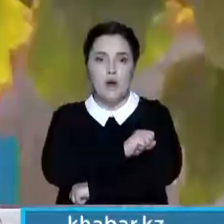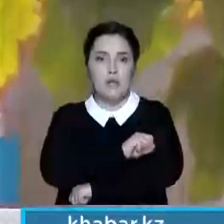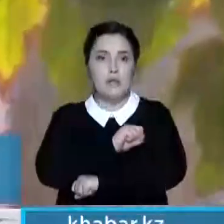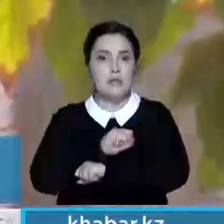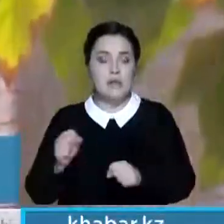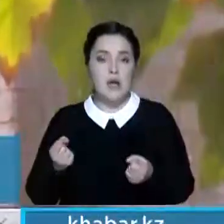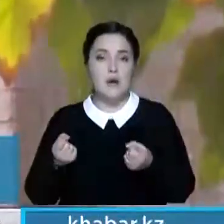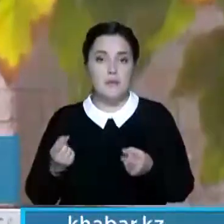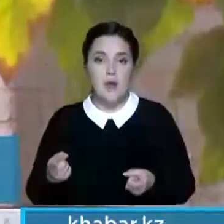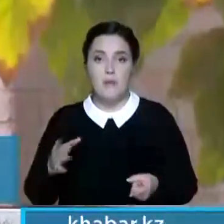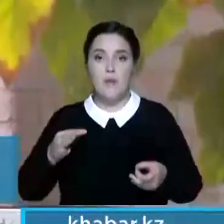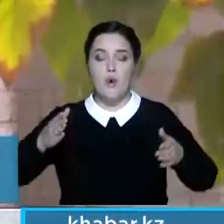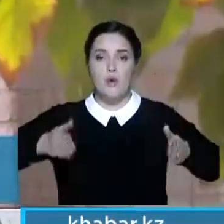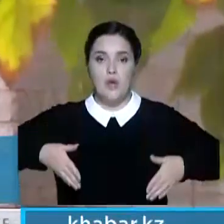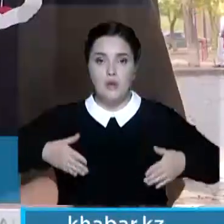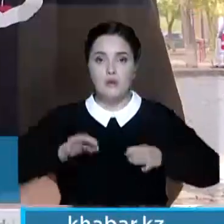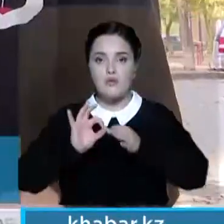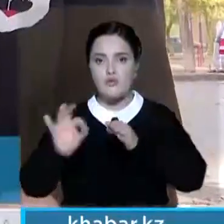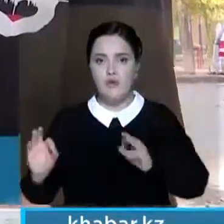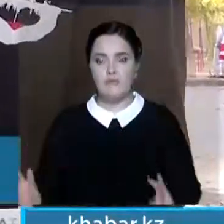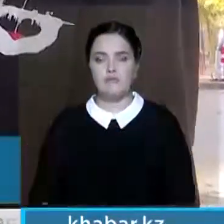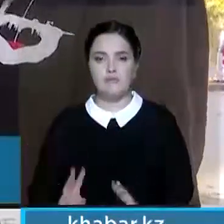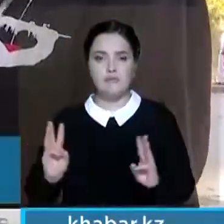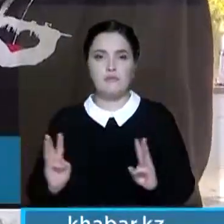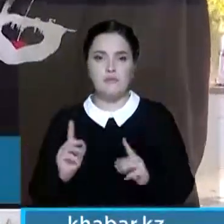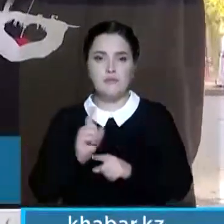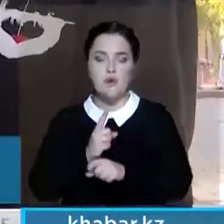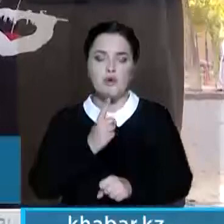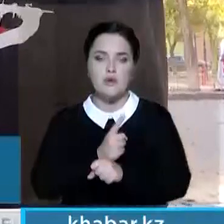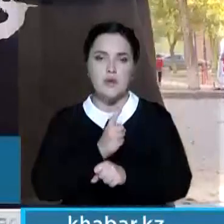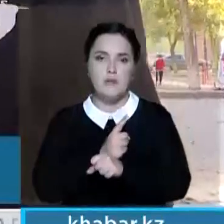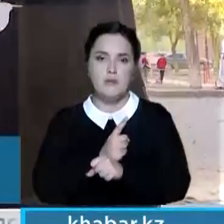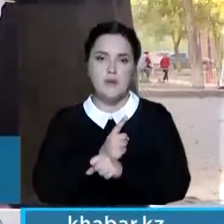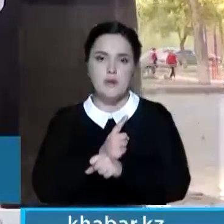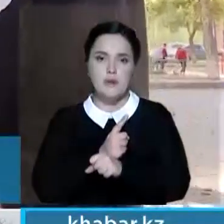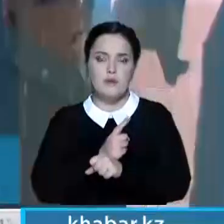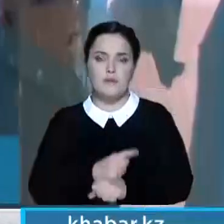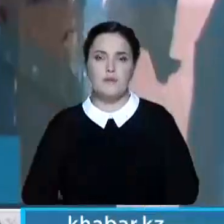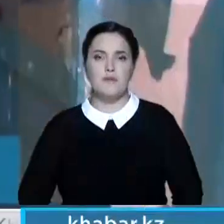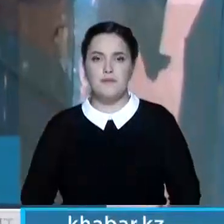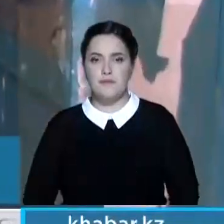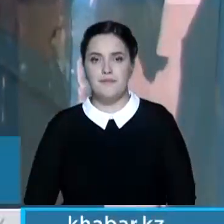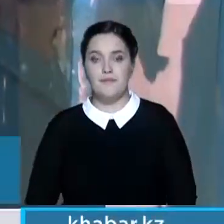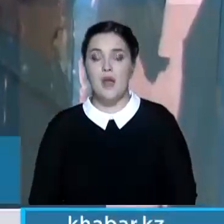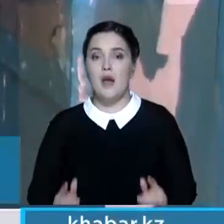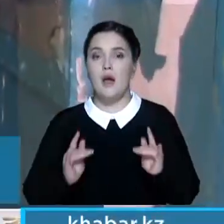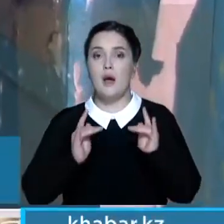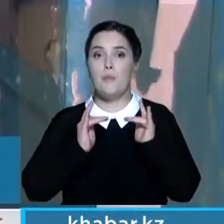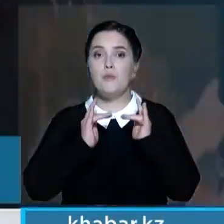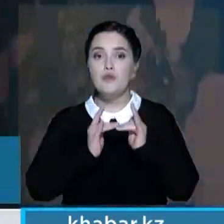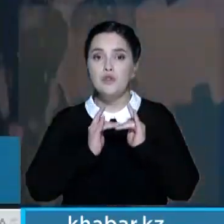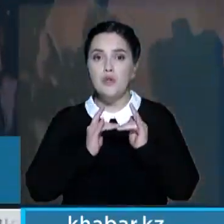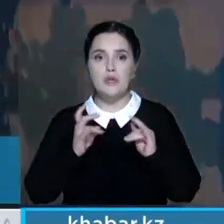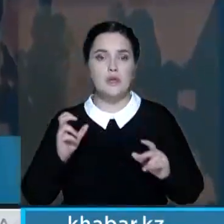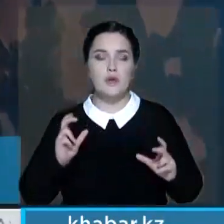балконах, по коридорам. И не жечь костры, и не жечь вот эти вот желтые листья. Да, нельзя, тоже... нельзя. Общежития, как мы могли подумать,